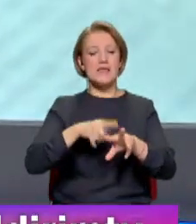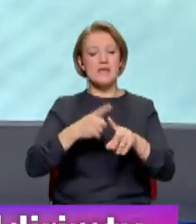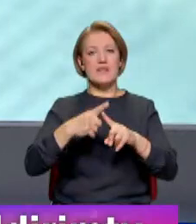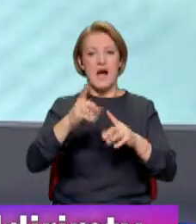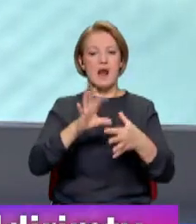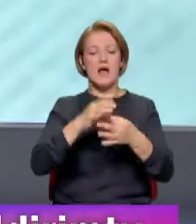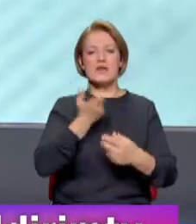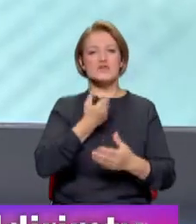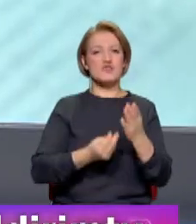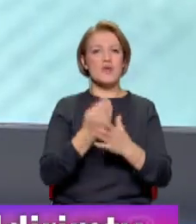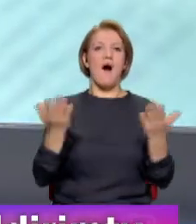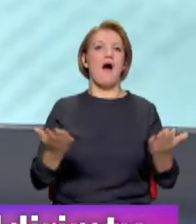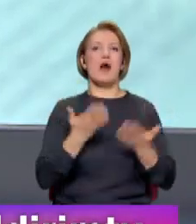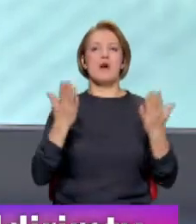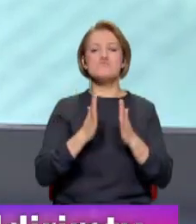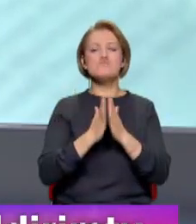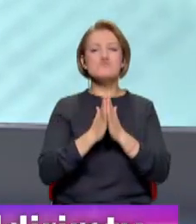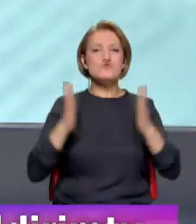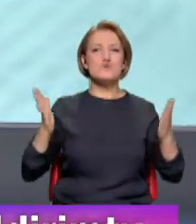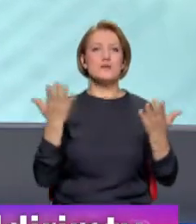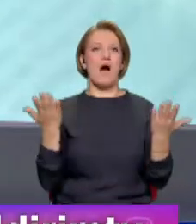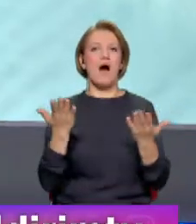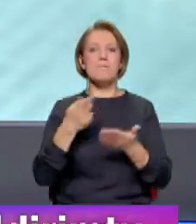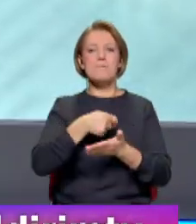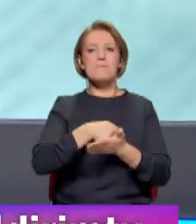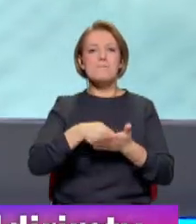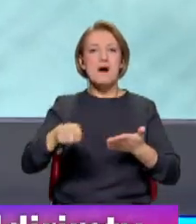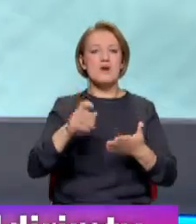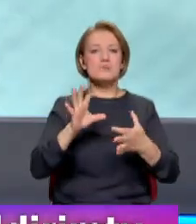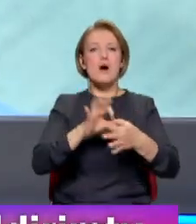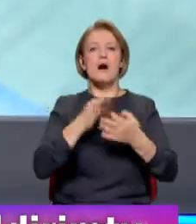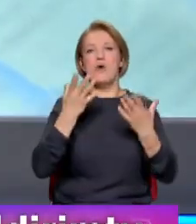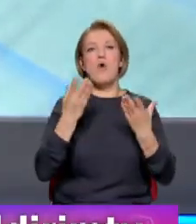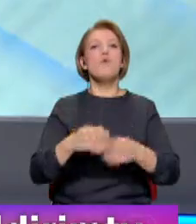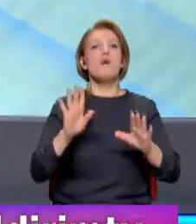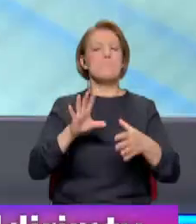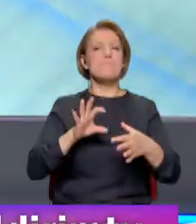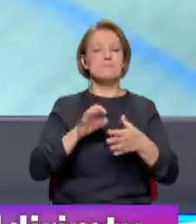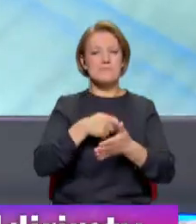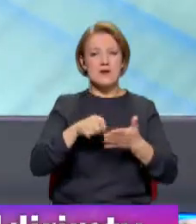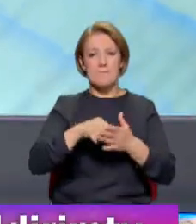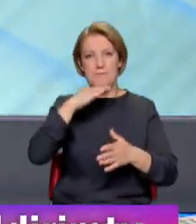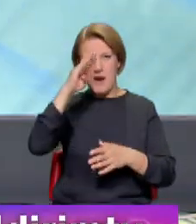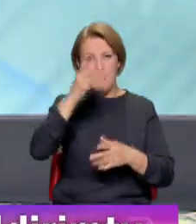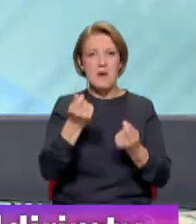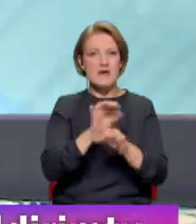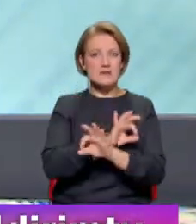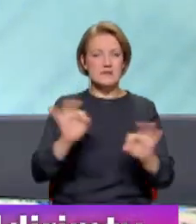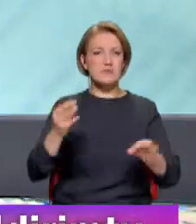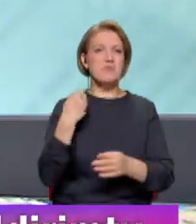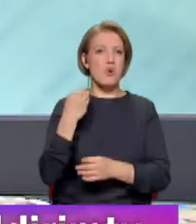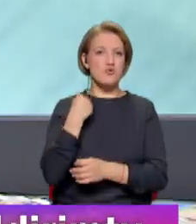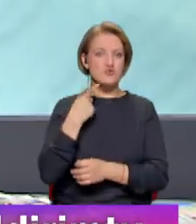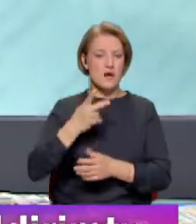yasa çıktı ama hala büyük çoğunluğun kavuşamadığı, bağlanamayan maaşlarıyla bayramı parasız,